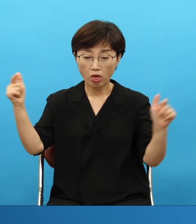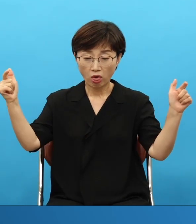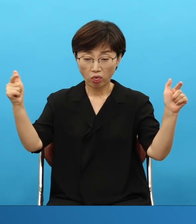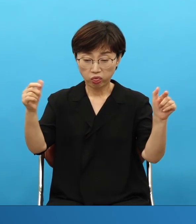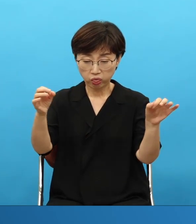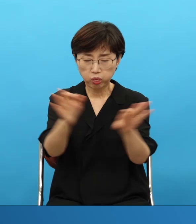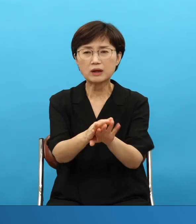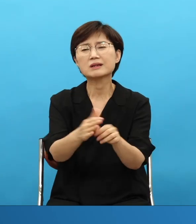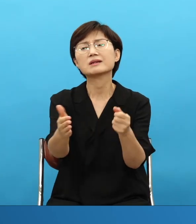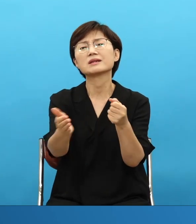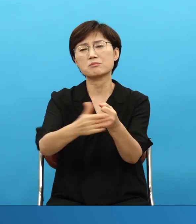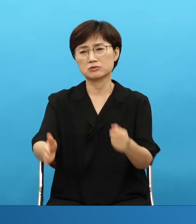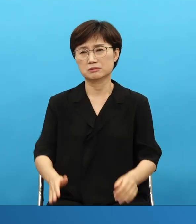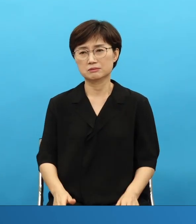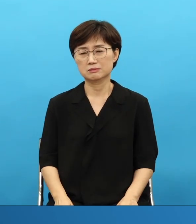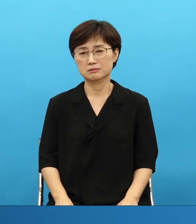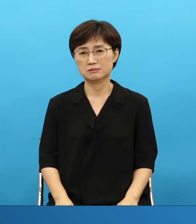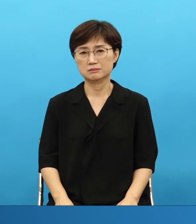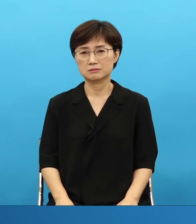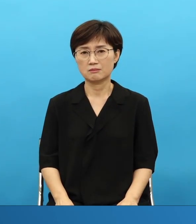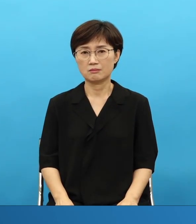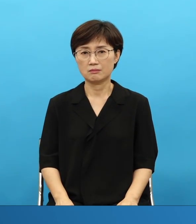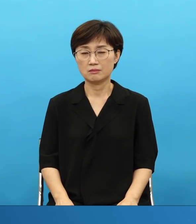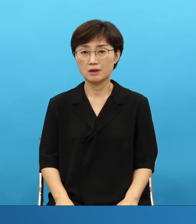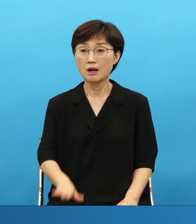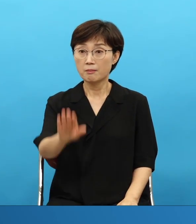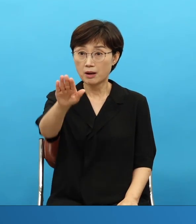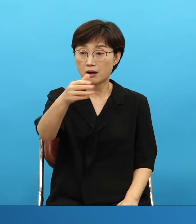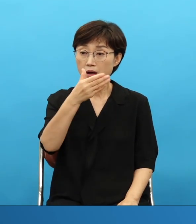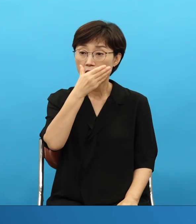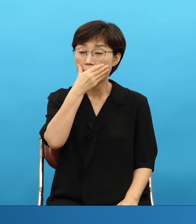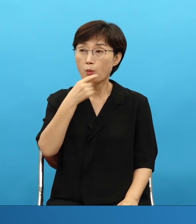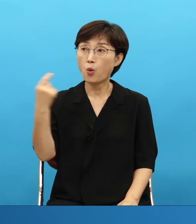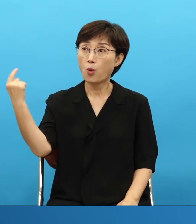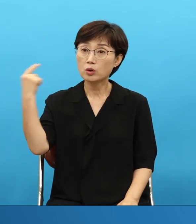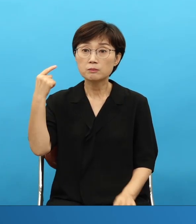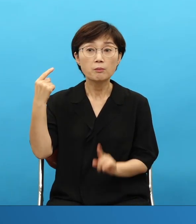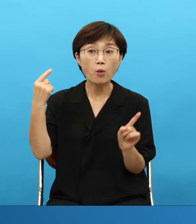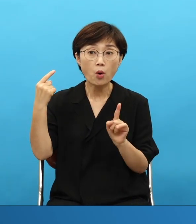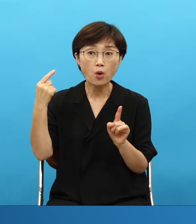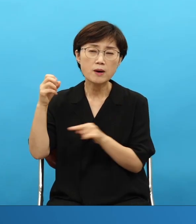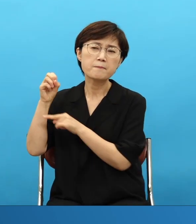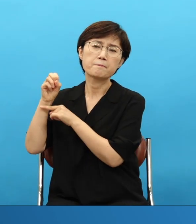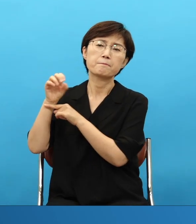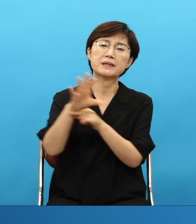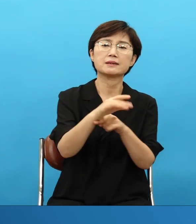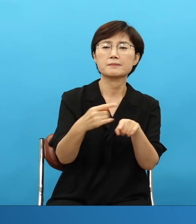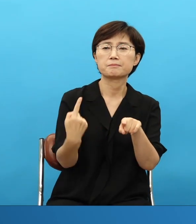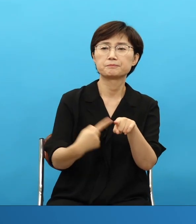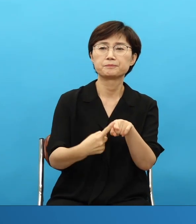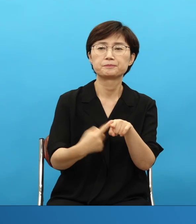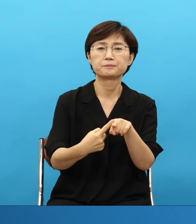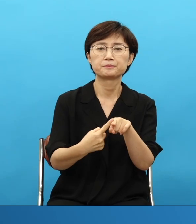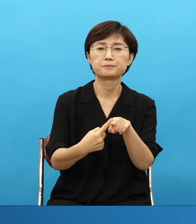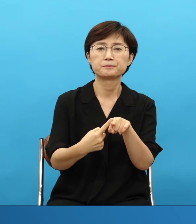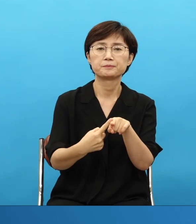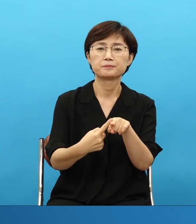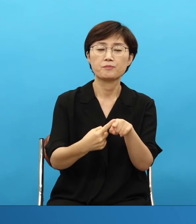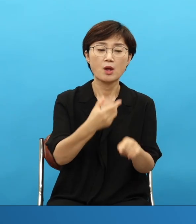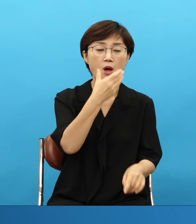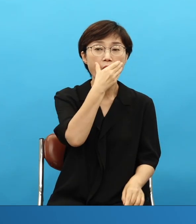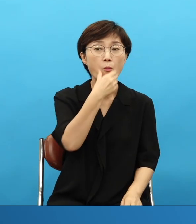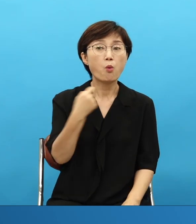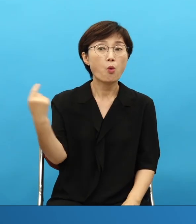gospel. 이 복음은 어떻게 해야 된다가 아닙니다. 빛입니다. The gospel is not about how. The gospel is light. 이